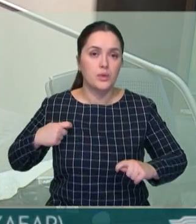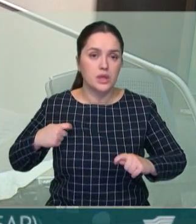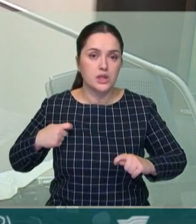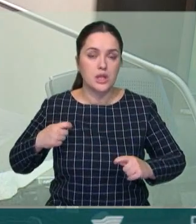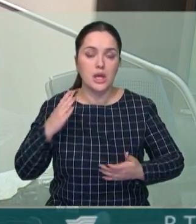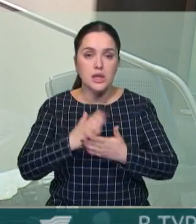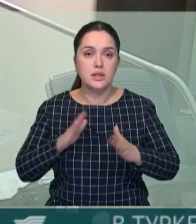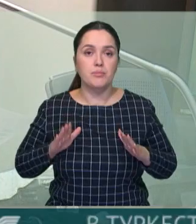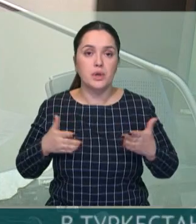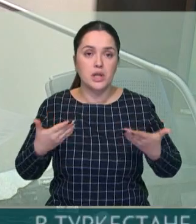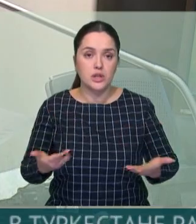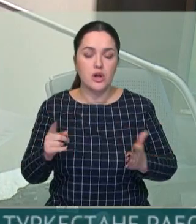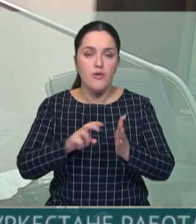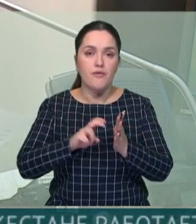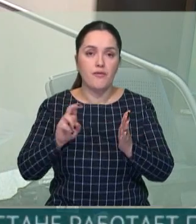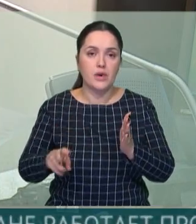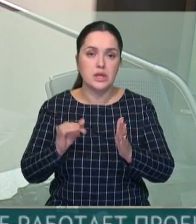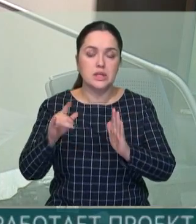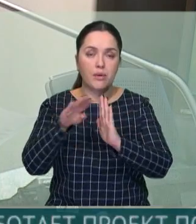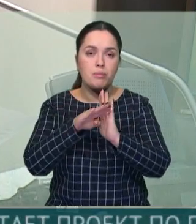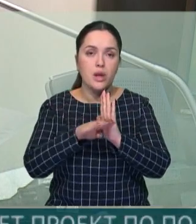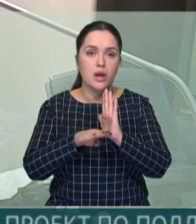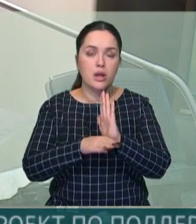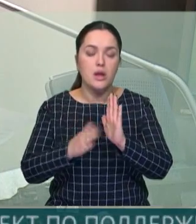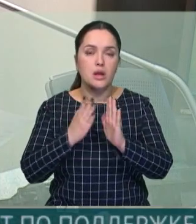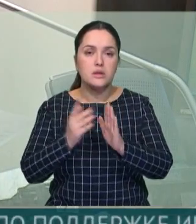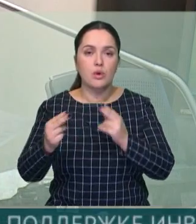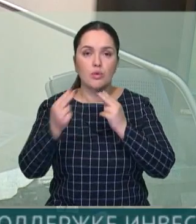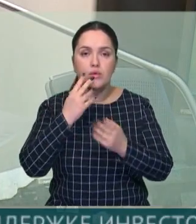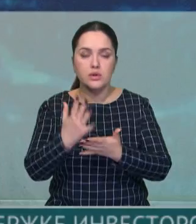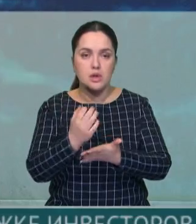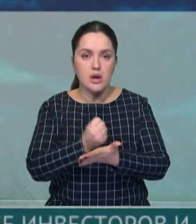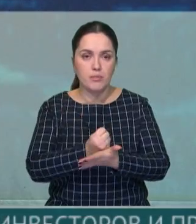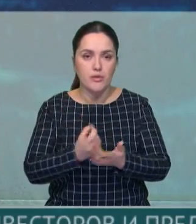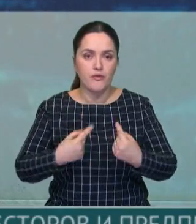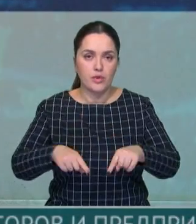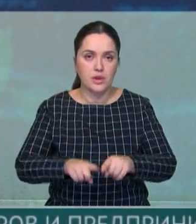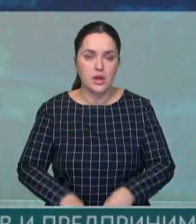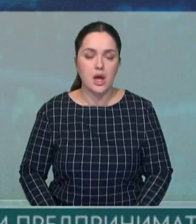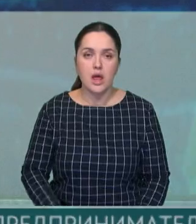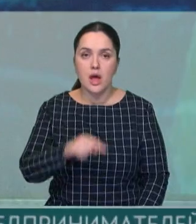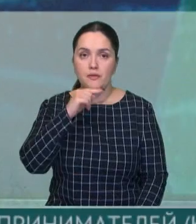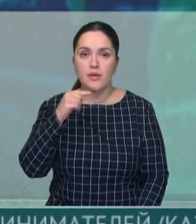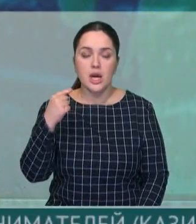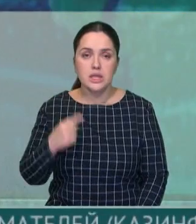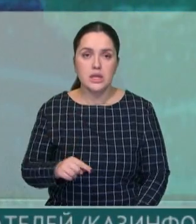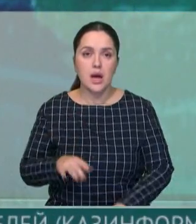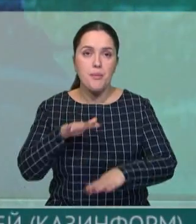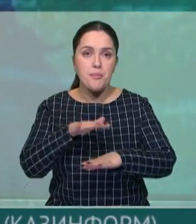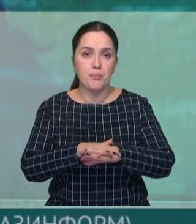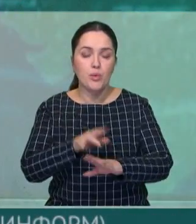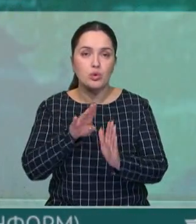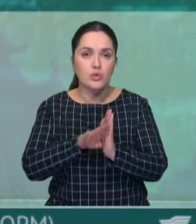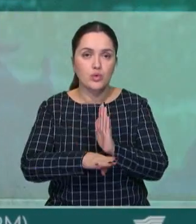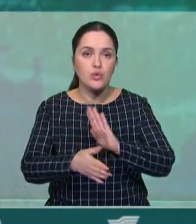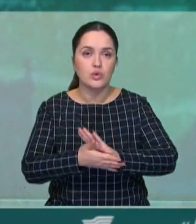есть предложение о выходе СПК из программы формирования стабилизационного фонда. В России в отношении банков, ухудшающих условия